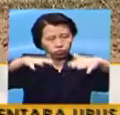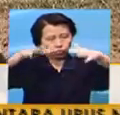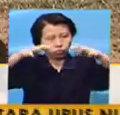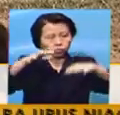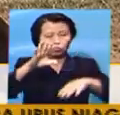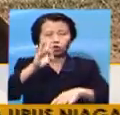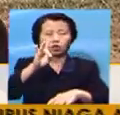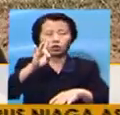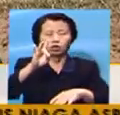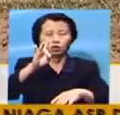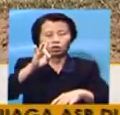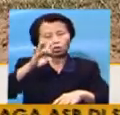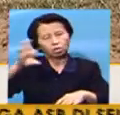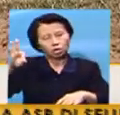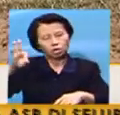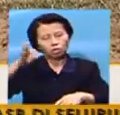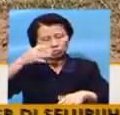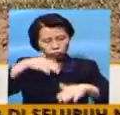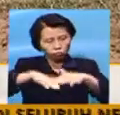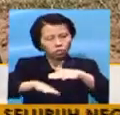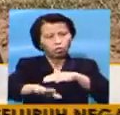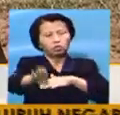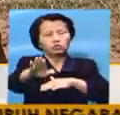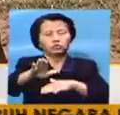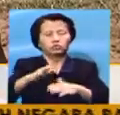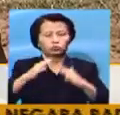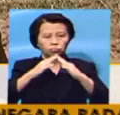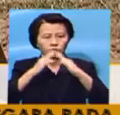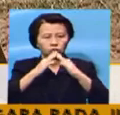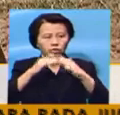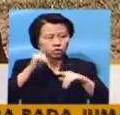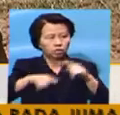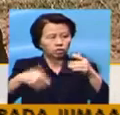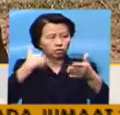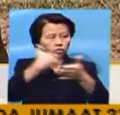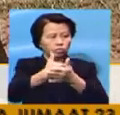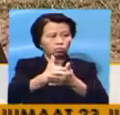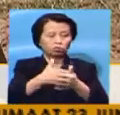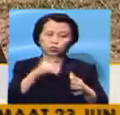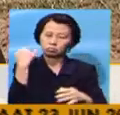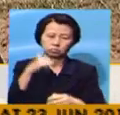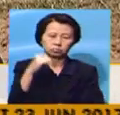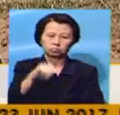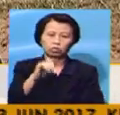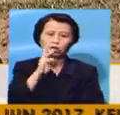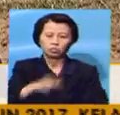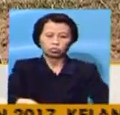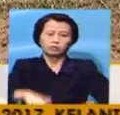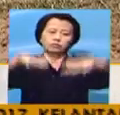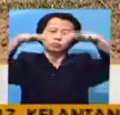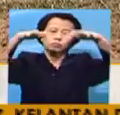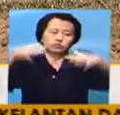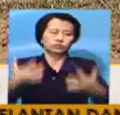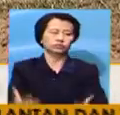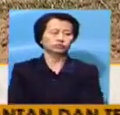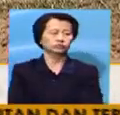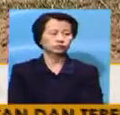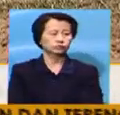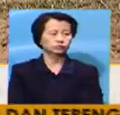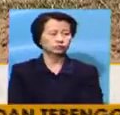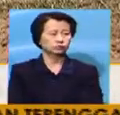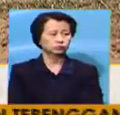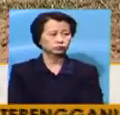Semua dah masuk kan sampai malam dah tak boleh apa rumah Akak tak boleh apa lagi dah dah penuh air air